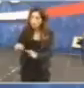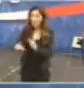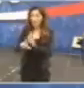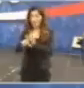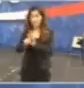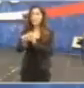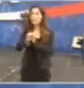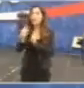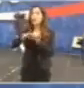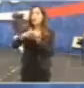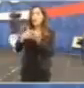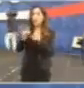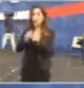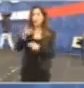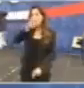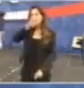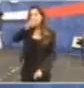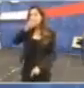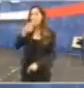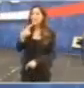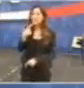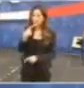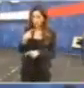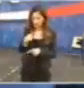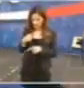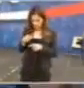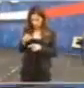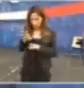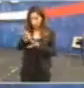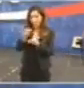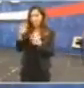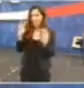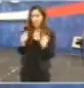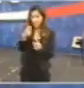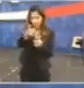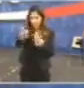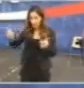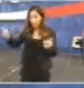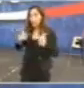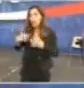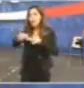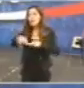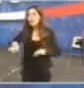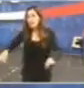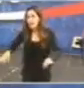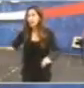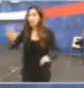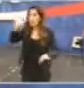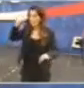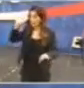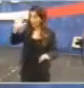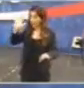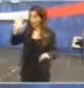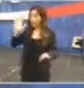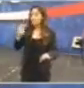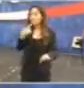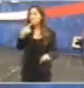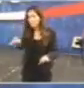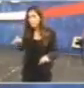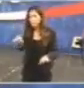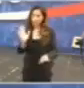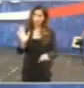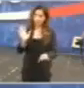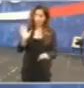a chi rispetta le scelte di vita di chiunque, ma ritiene di potere e dover gridare